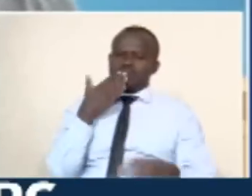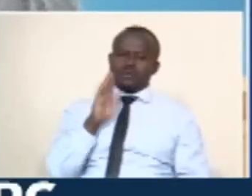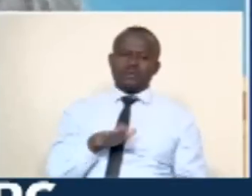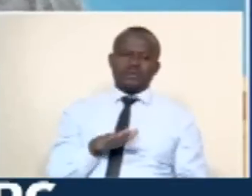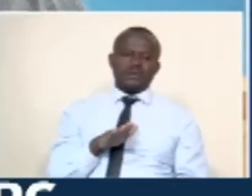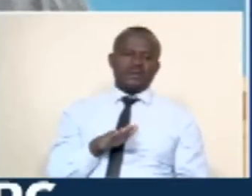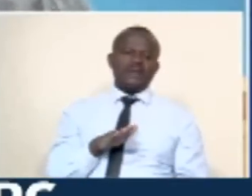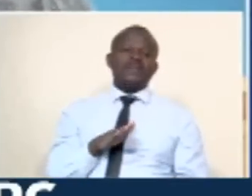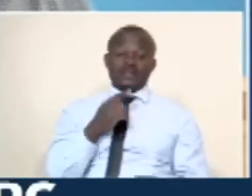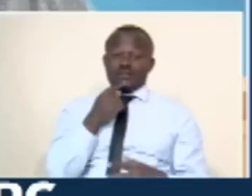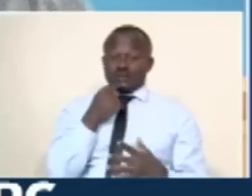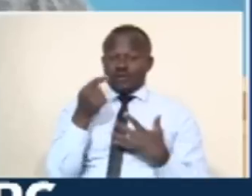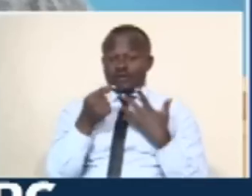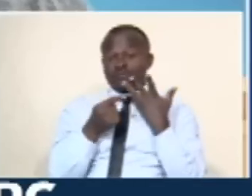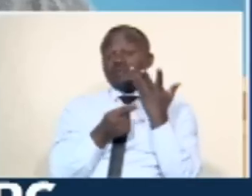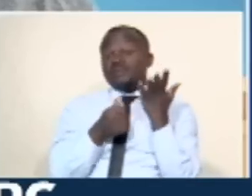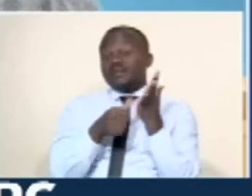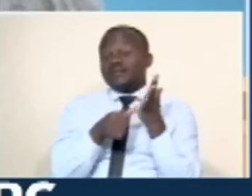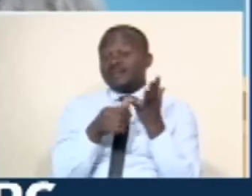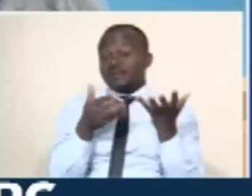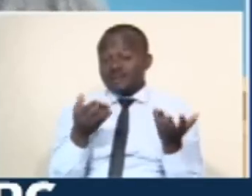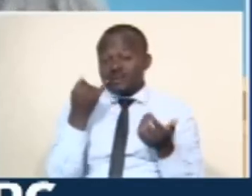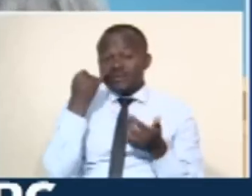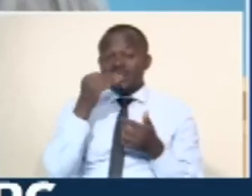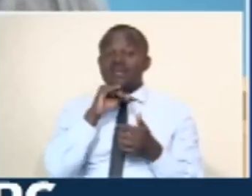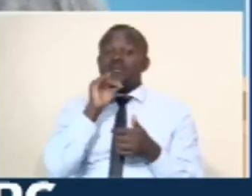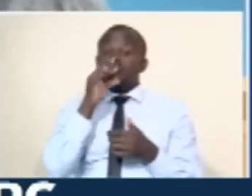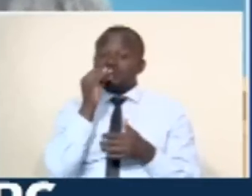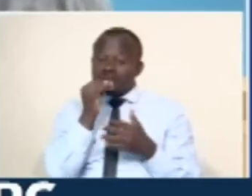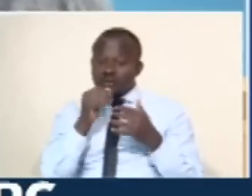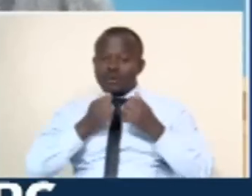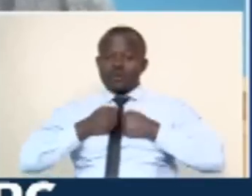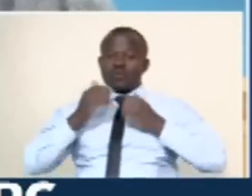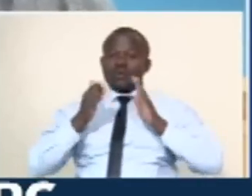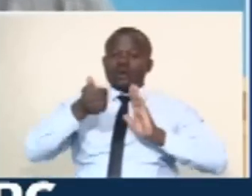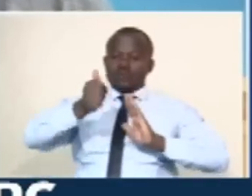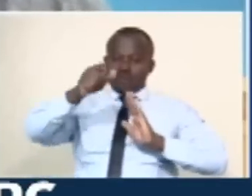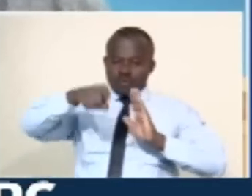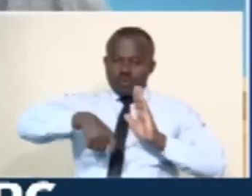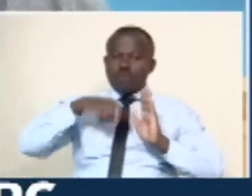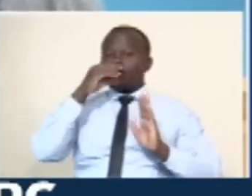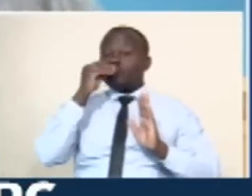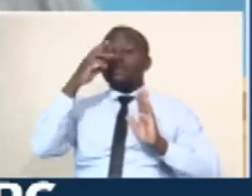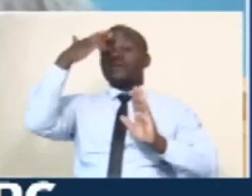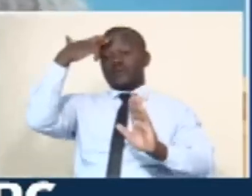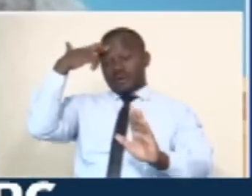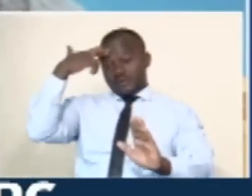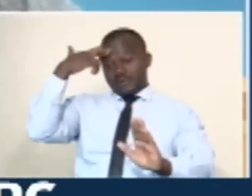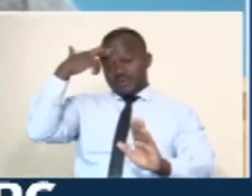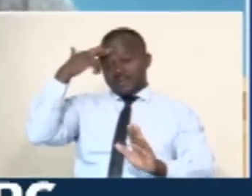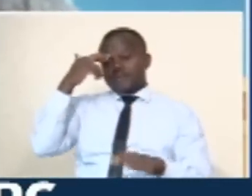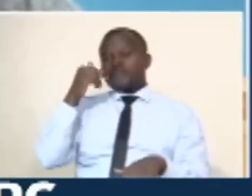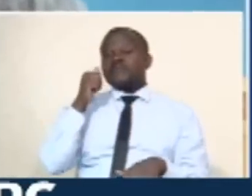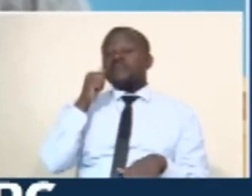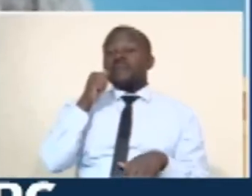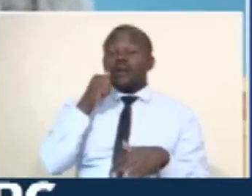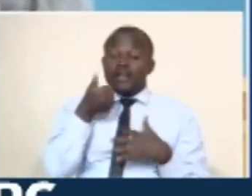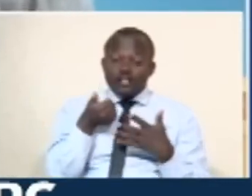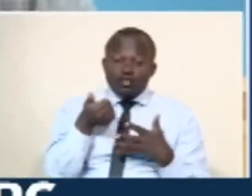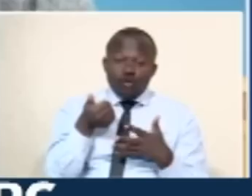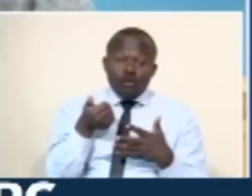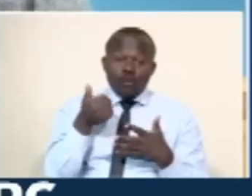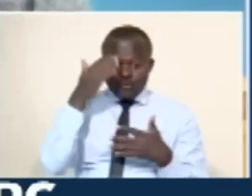ngibyo nabyo ni ikibazo, niba bitavuzwe u Rwanda rwo rugomba kubivuga rukabyibutsa ejo, kugira